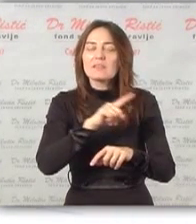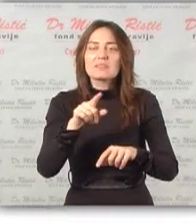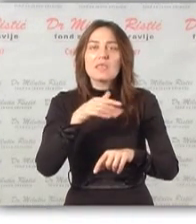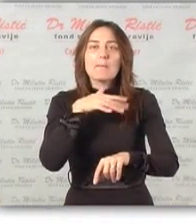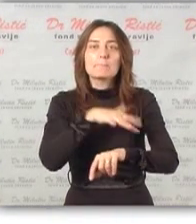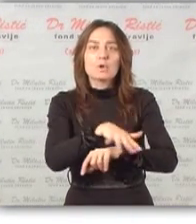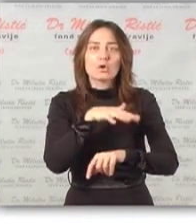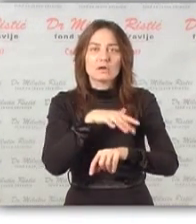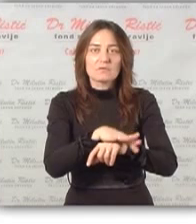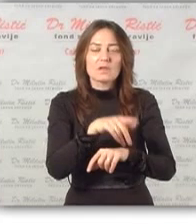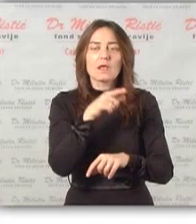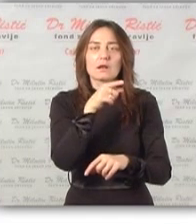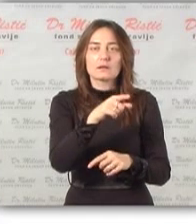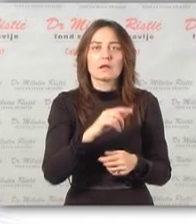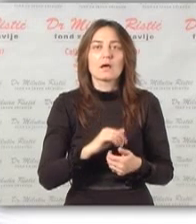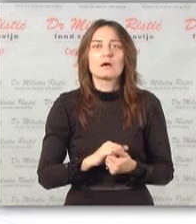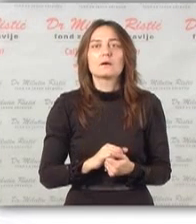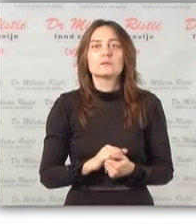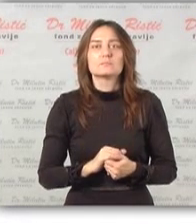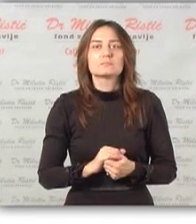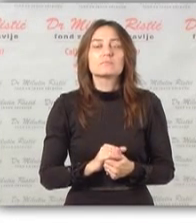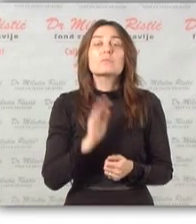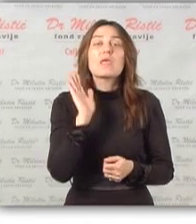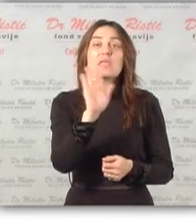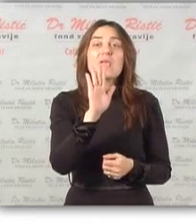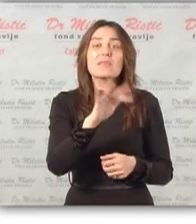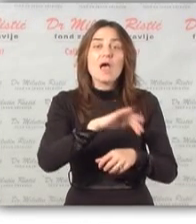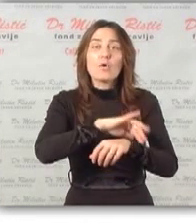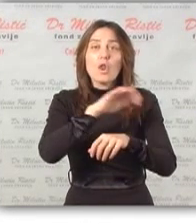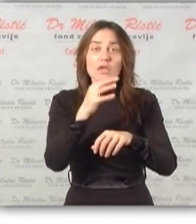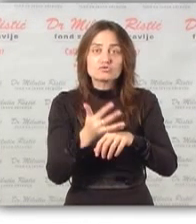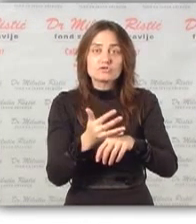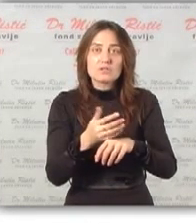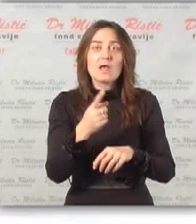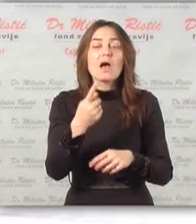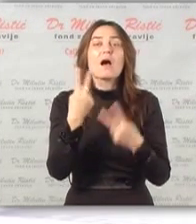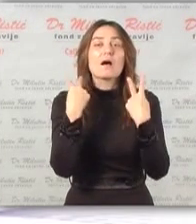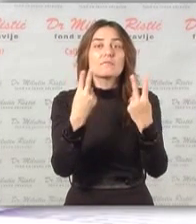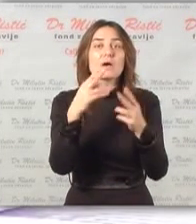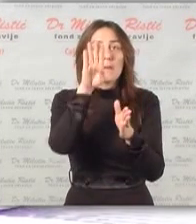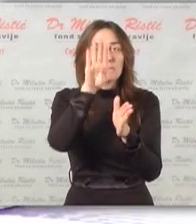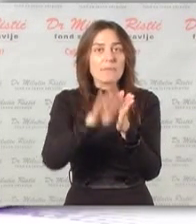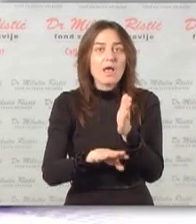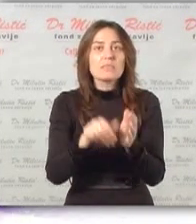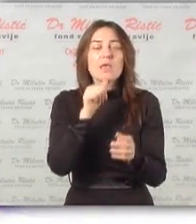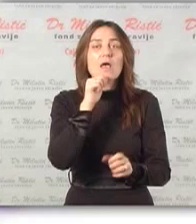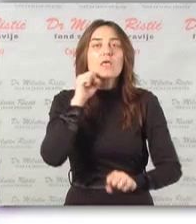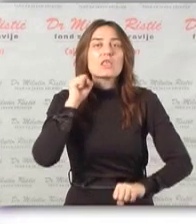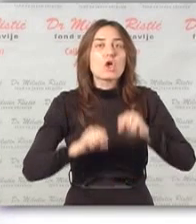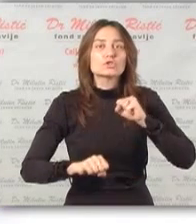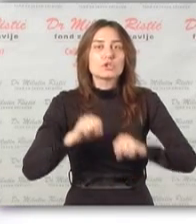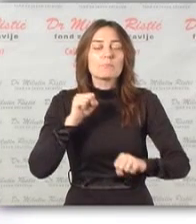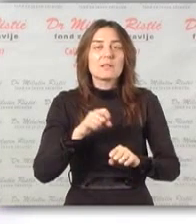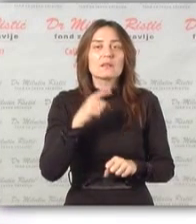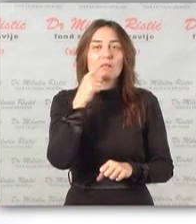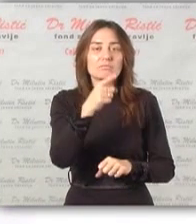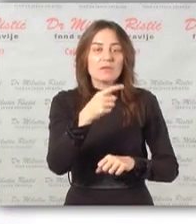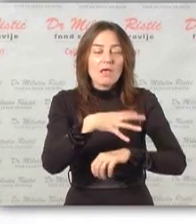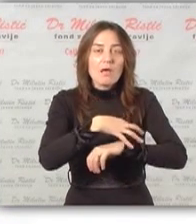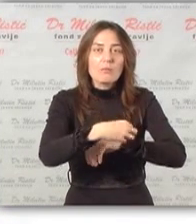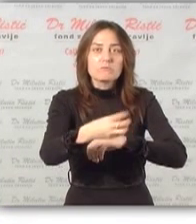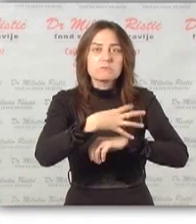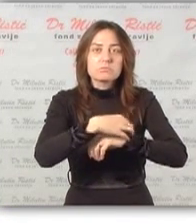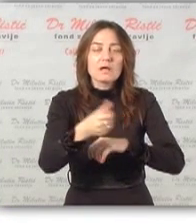nije prokrvljena, znači avaskularne hrskavice, a njena količina dakle je značajno manja i osobine